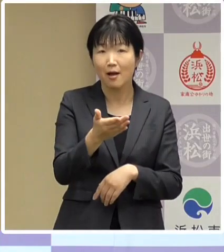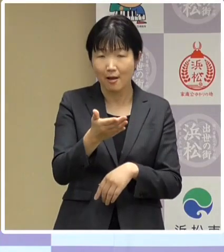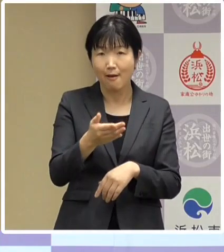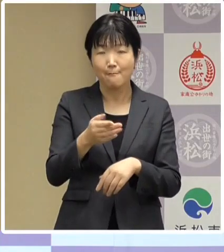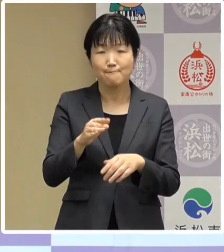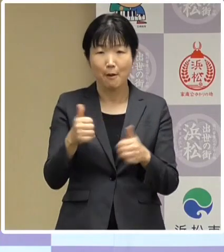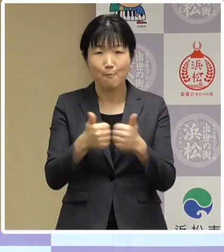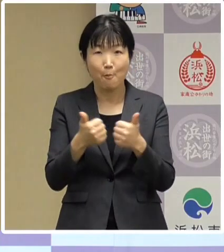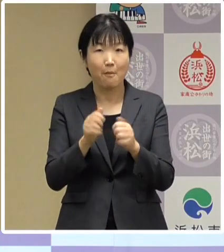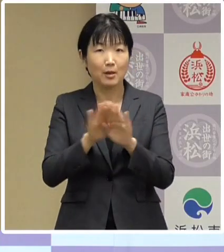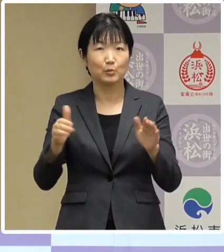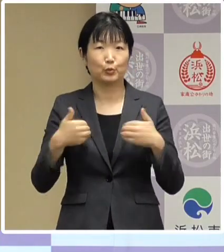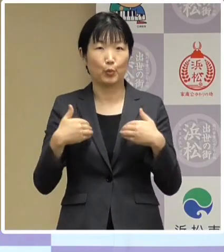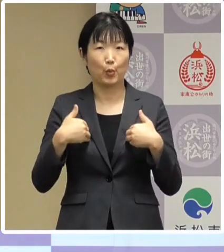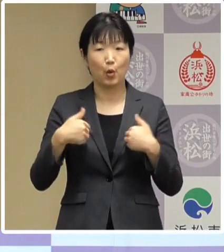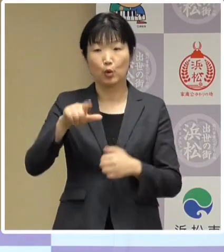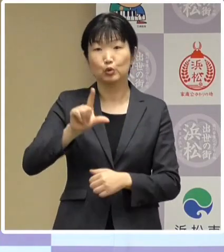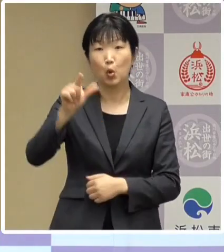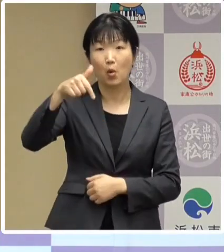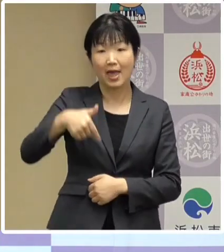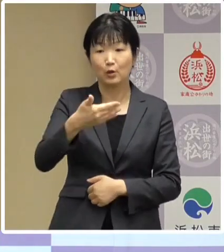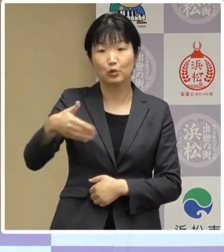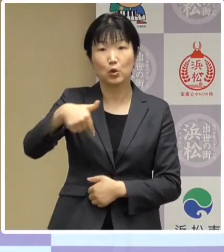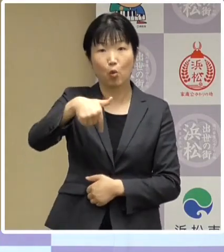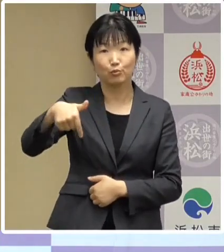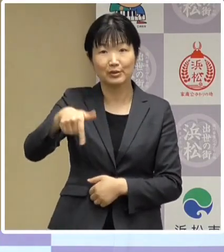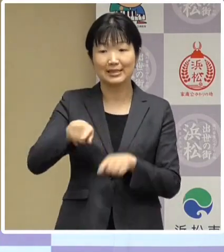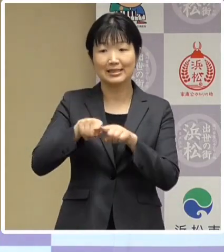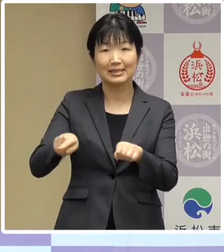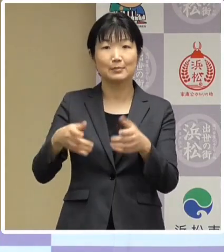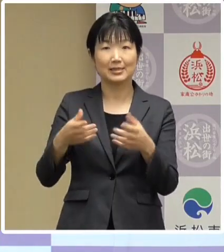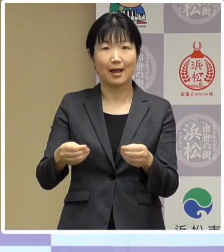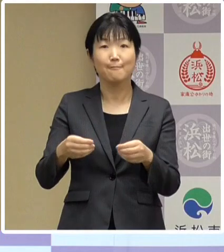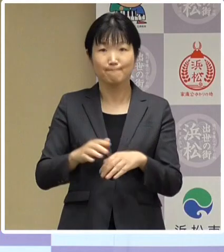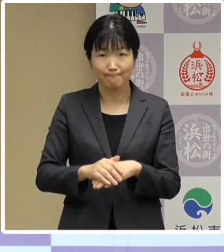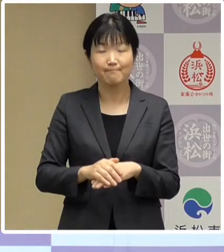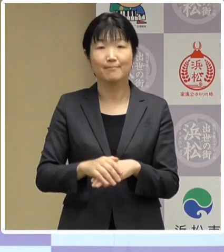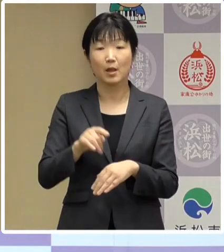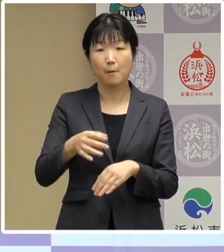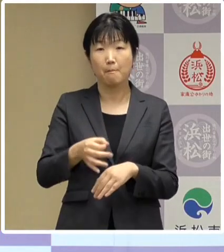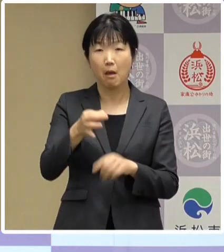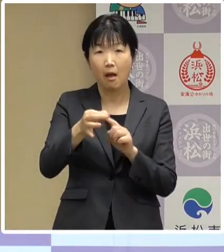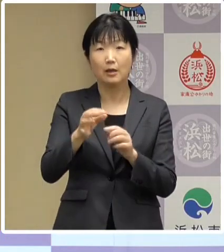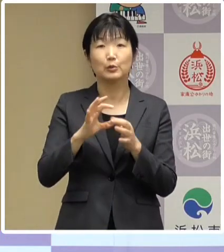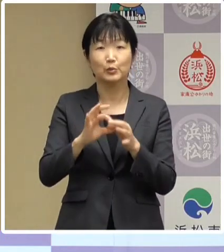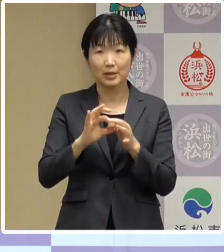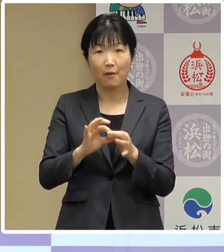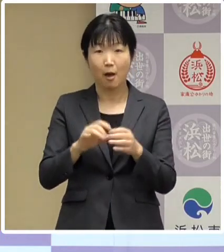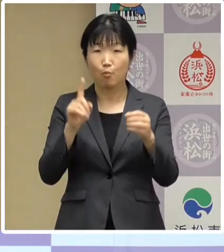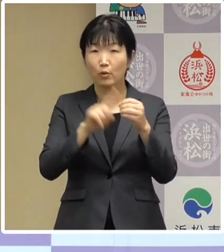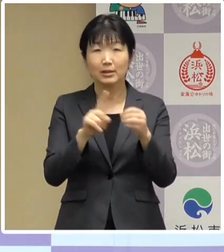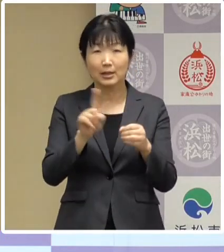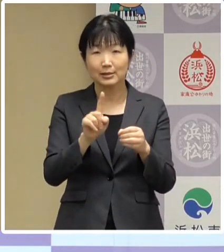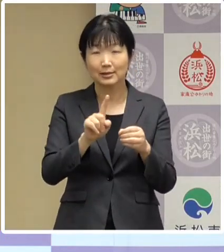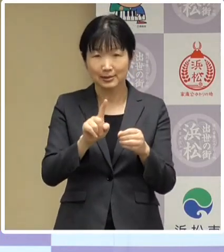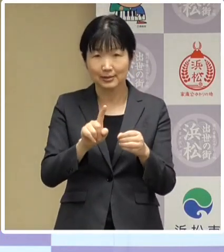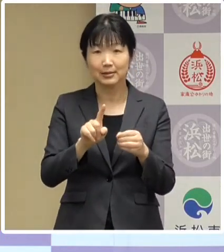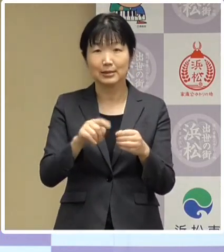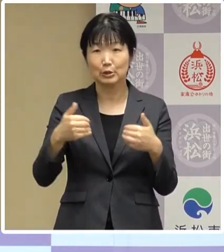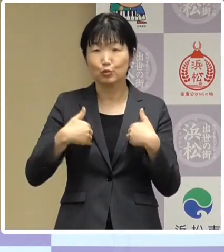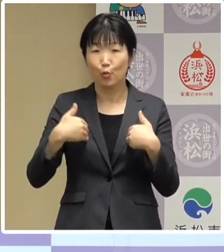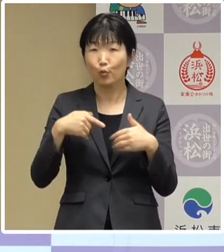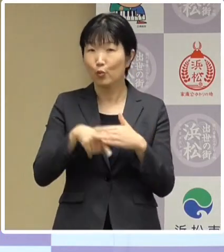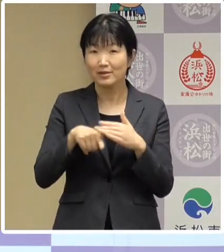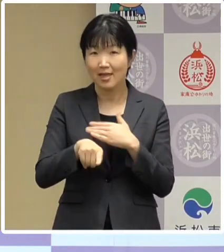し指示をいたしました。改定に際しましては趣旨や必要性などについて水道利用者の皆様に丁寧に